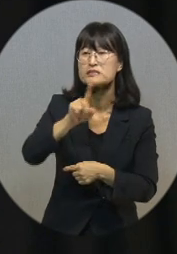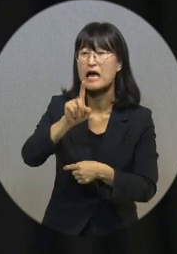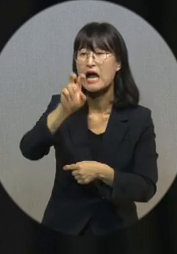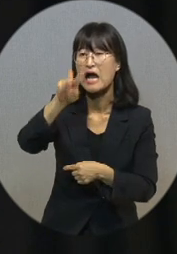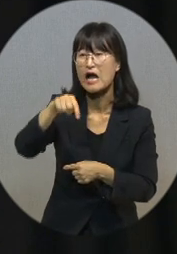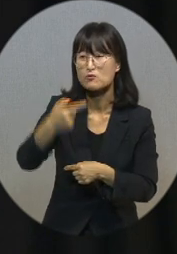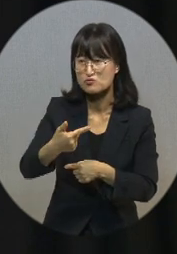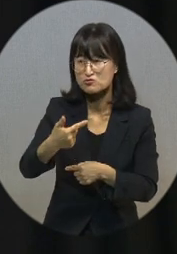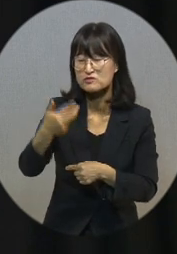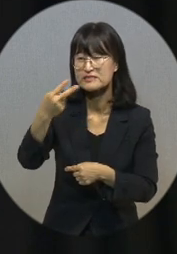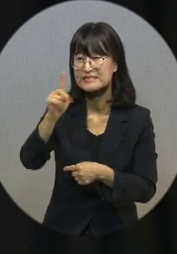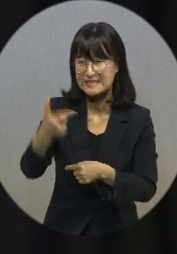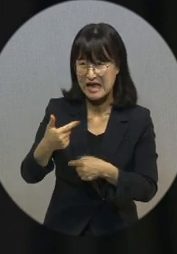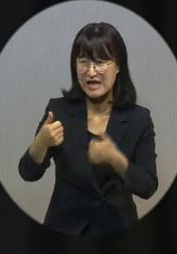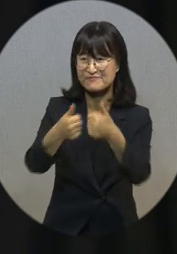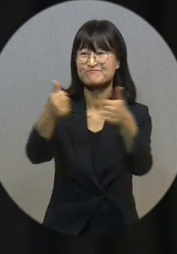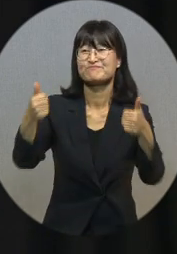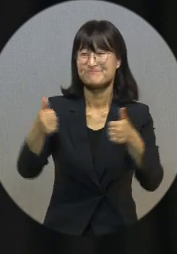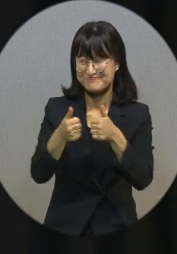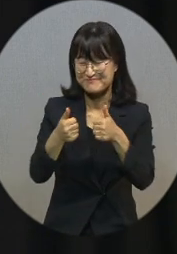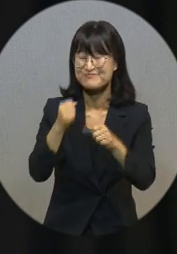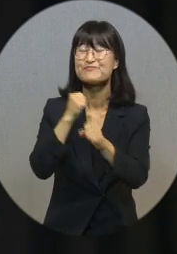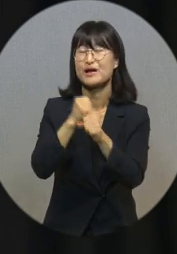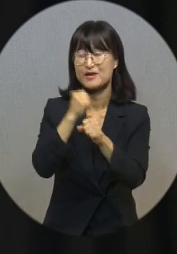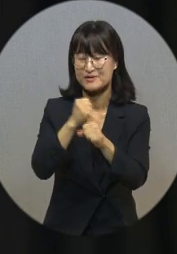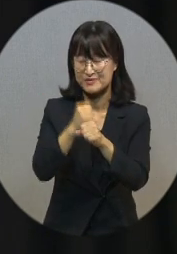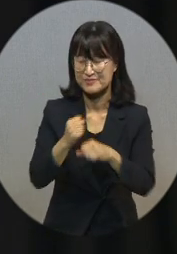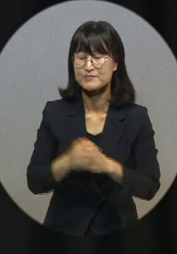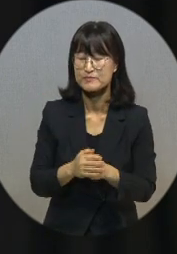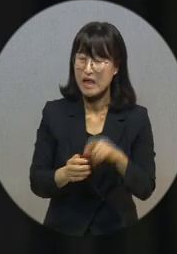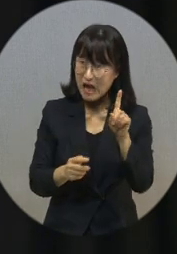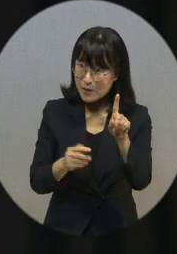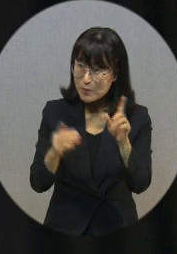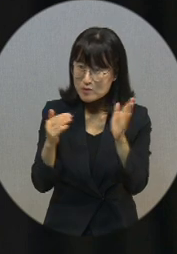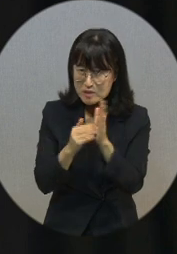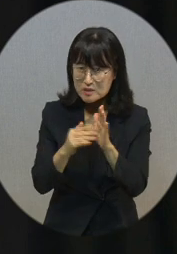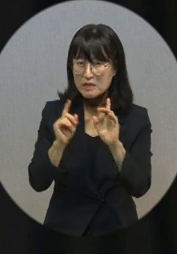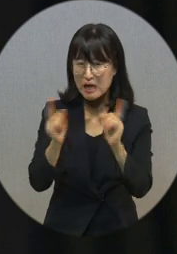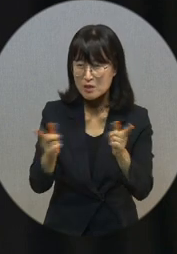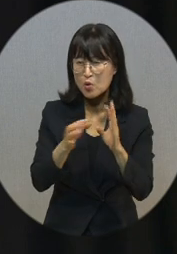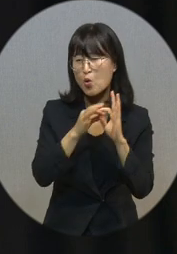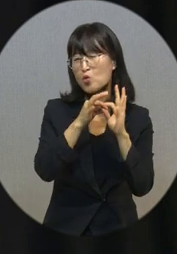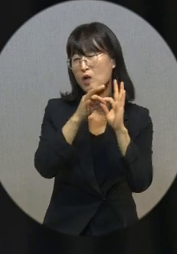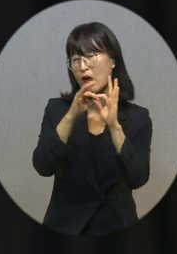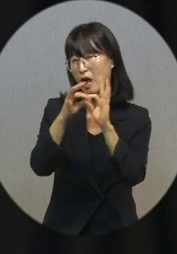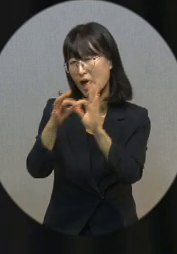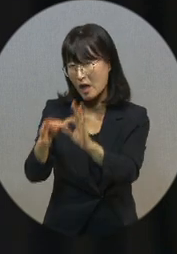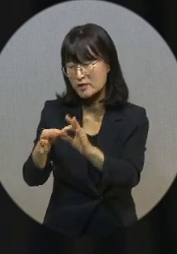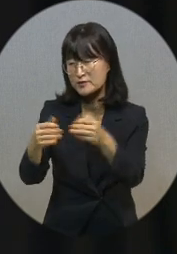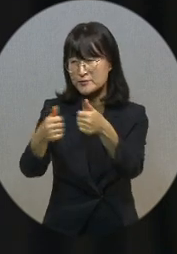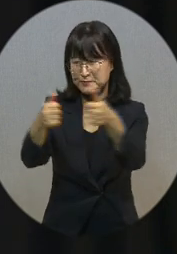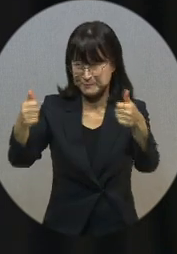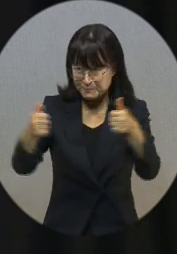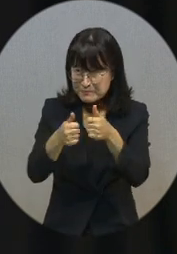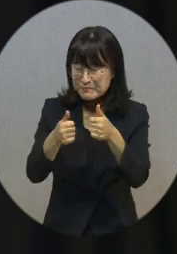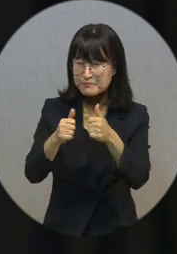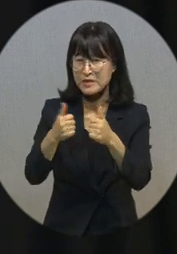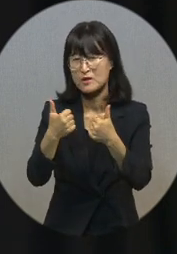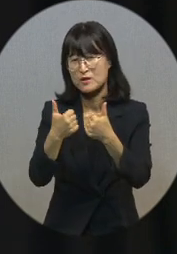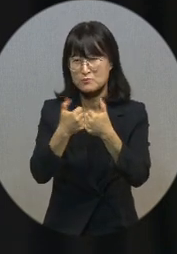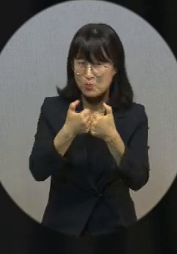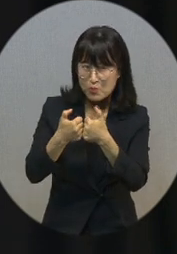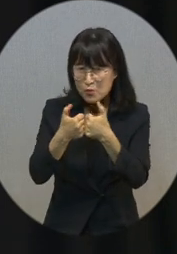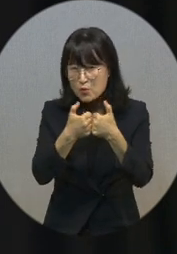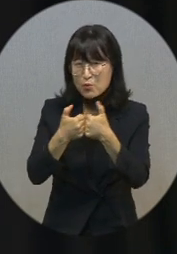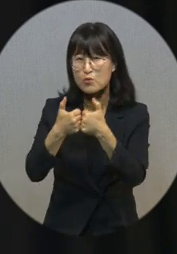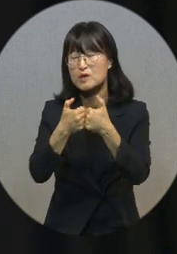발족을 하고 네. 또 이것이 또 일회성이 거치는 게 아니라 네. 또 계속 소통을 할 수 있는 창구로서 정기적으로